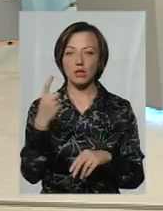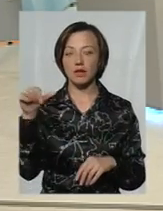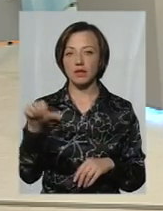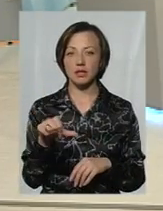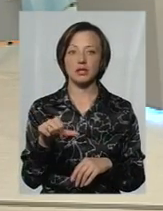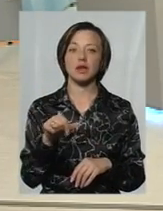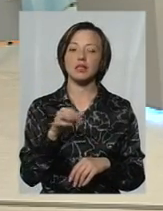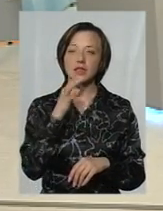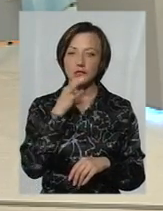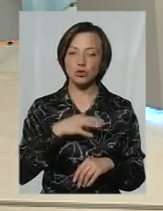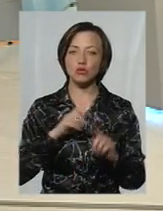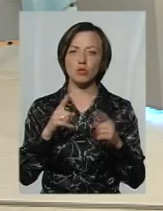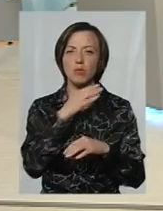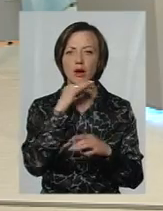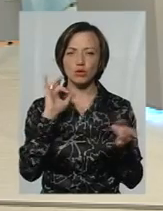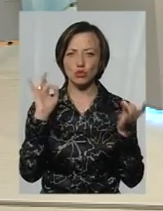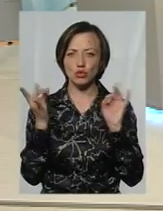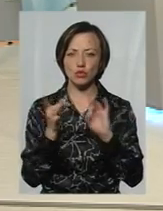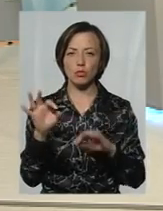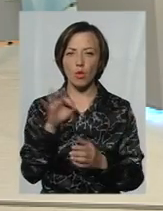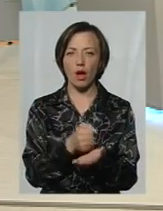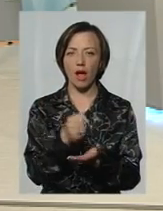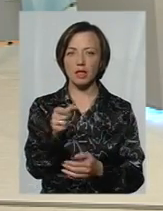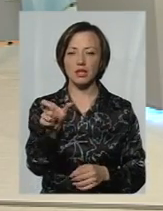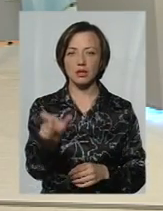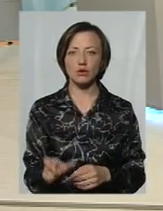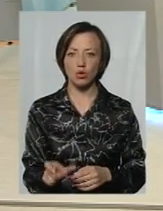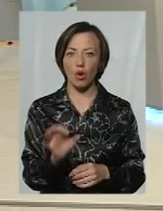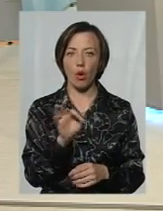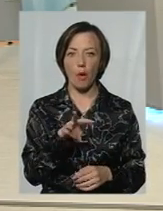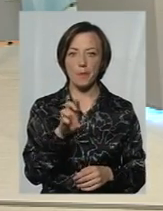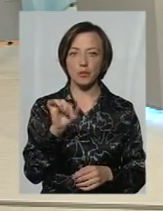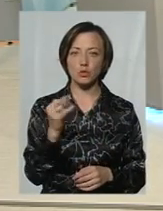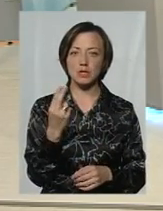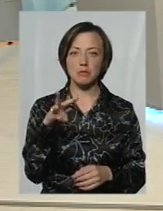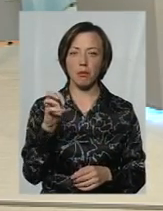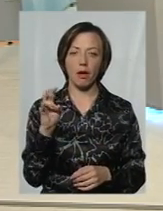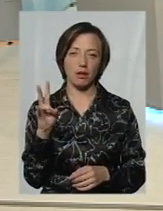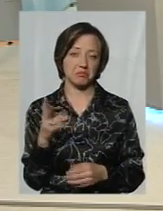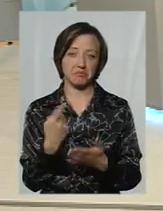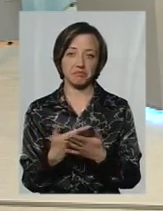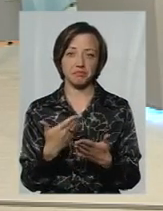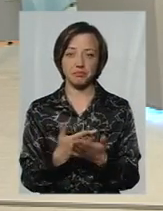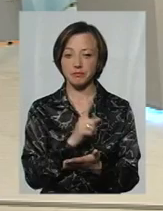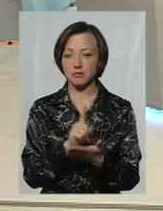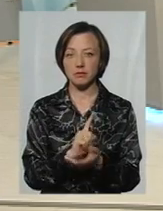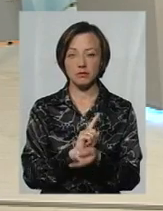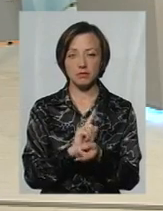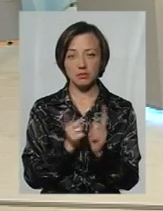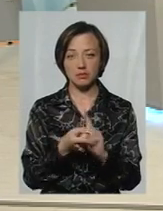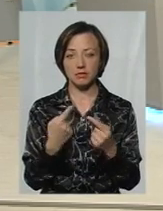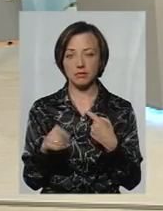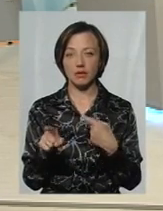Нелю, чому так багато шуму довкола кандидатури омбудсмана? Здавалося б, мало би бути зовсім